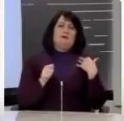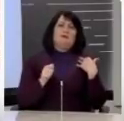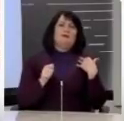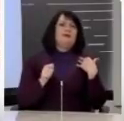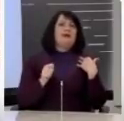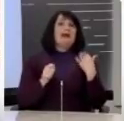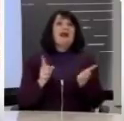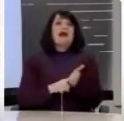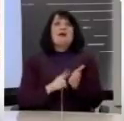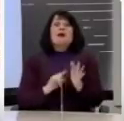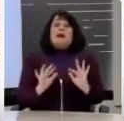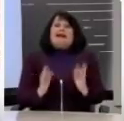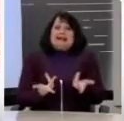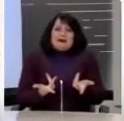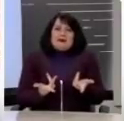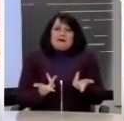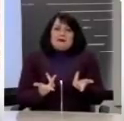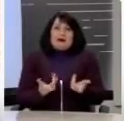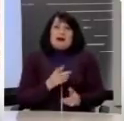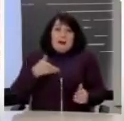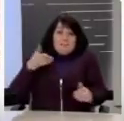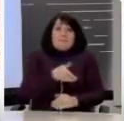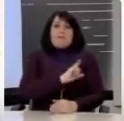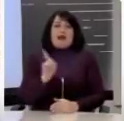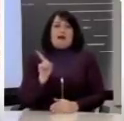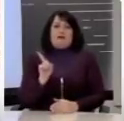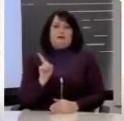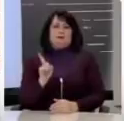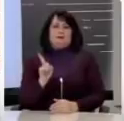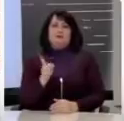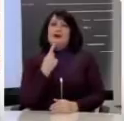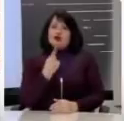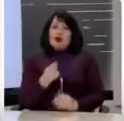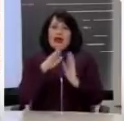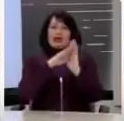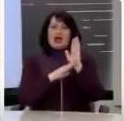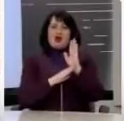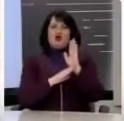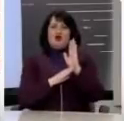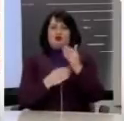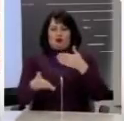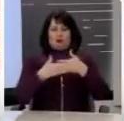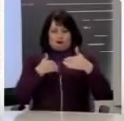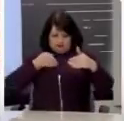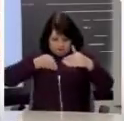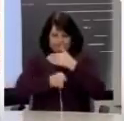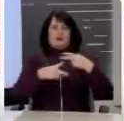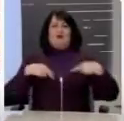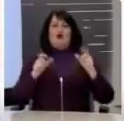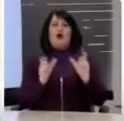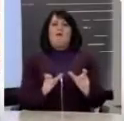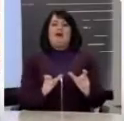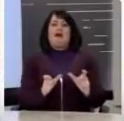Διότι θα έπρεπε να είχε αποφευθεί, όπως προβλέπεται από τον κανονισμό, η είσοδός του στο Υπουργείο Εθνικής